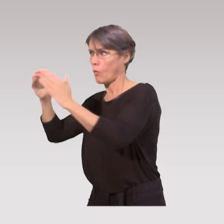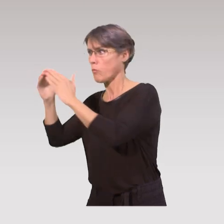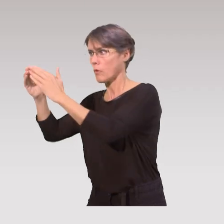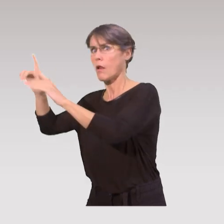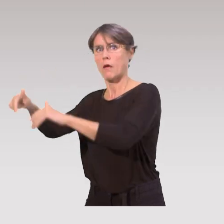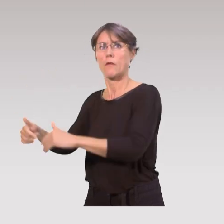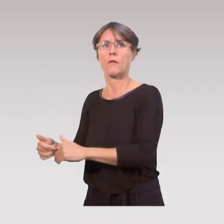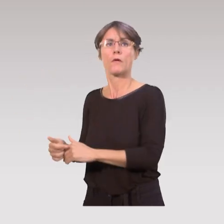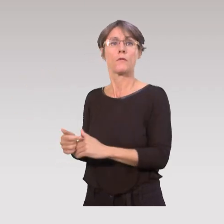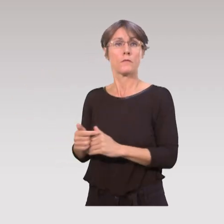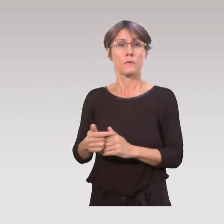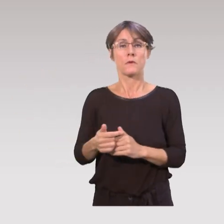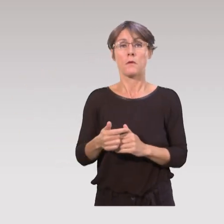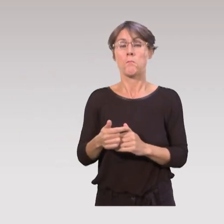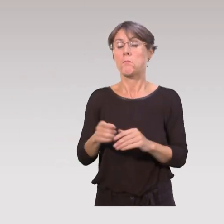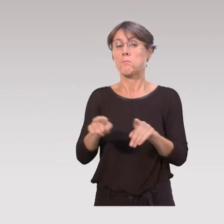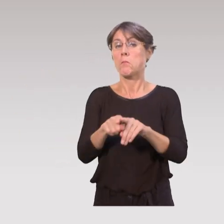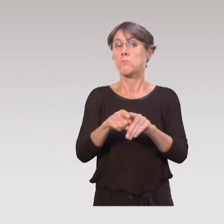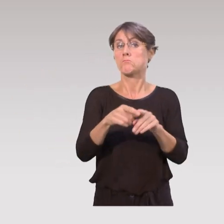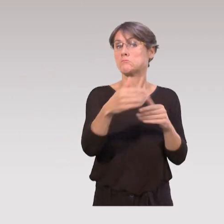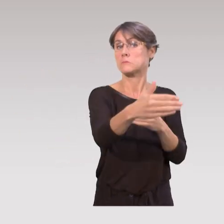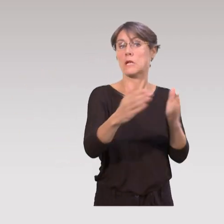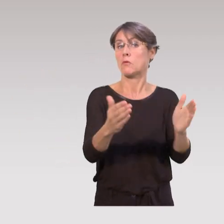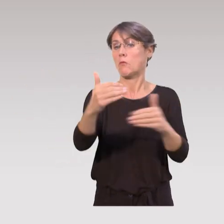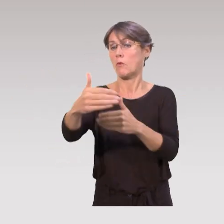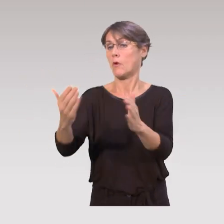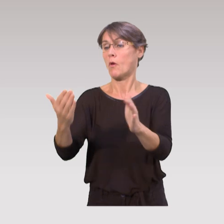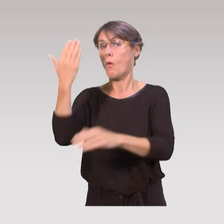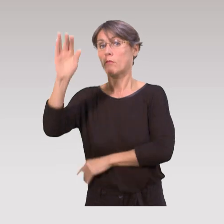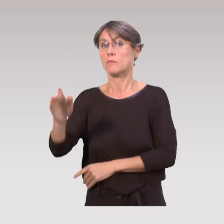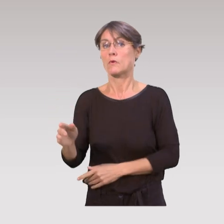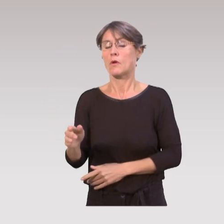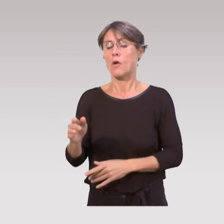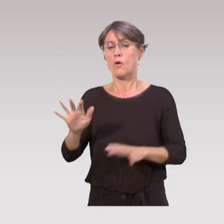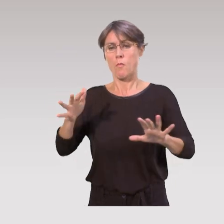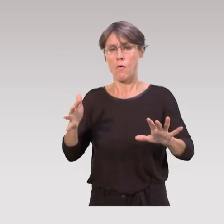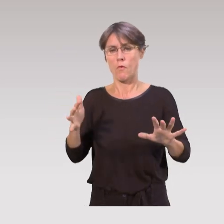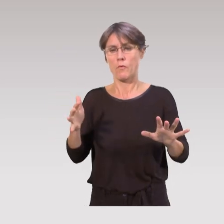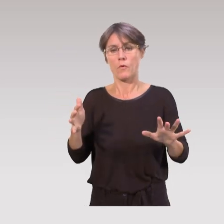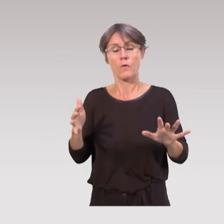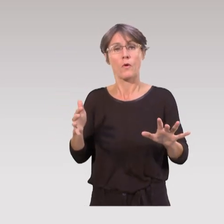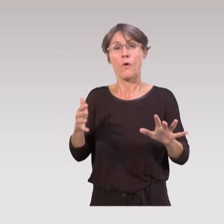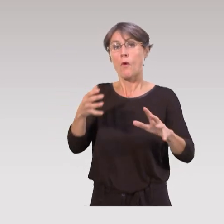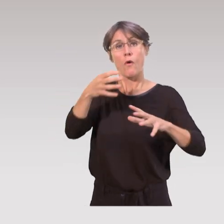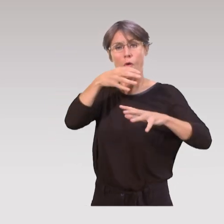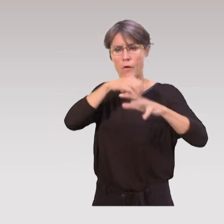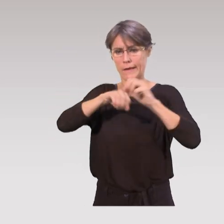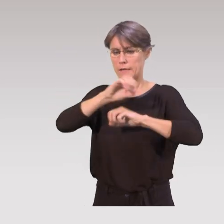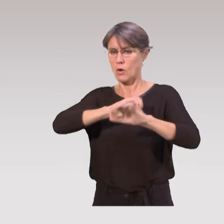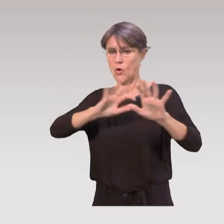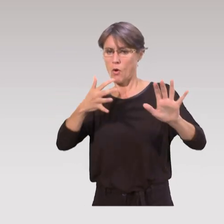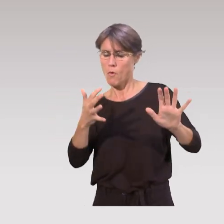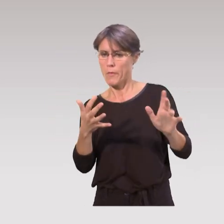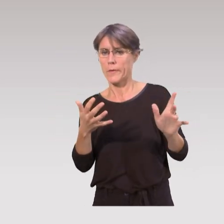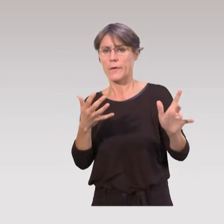son entourage, sa communauté. C'est pareil dans tous les secteurs. Comment une organisation fait en